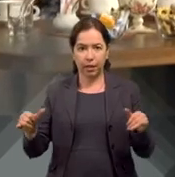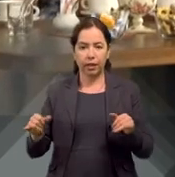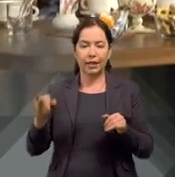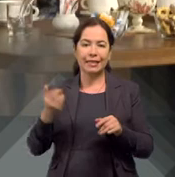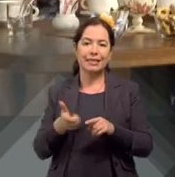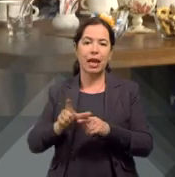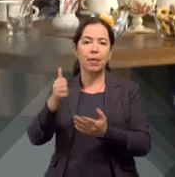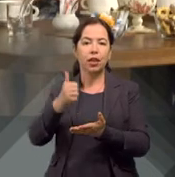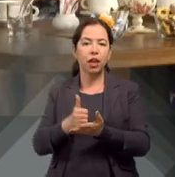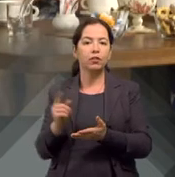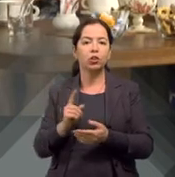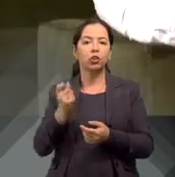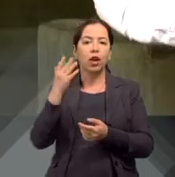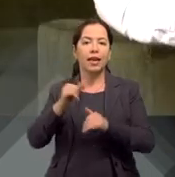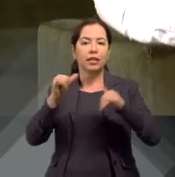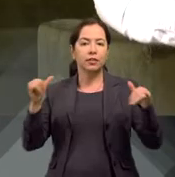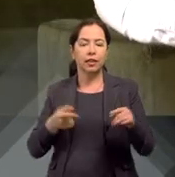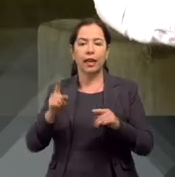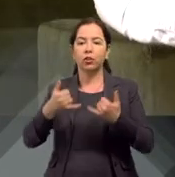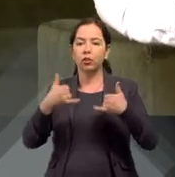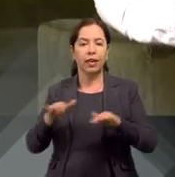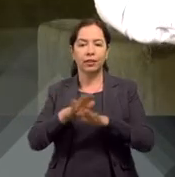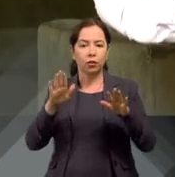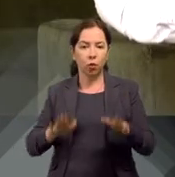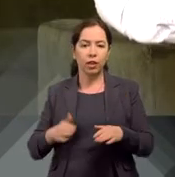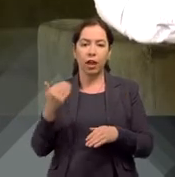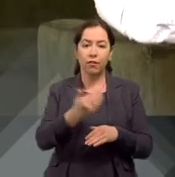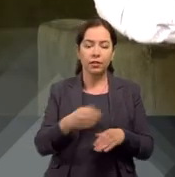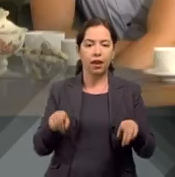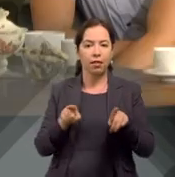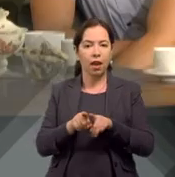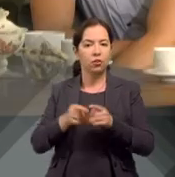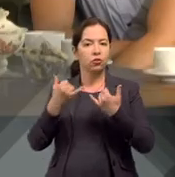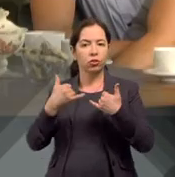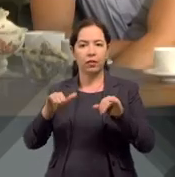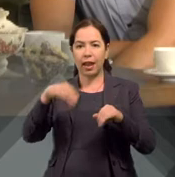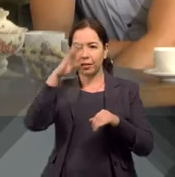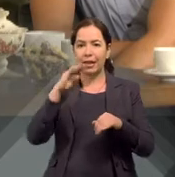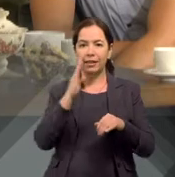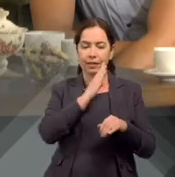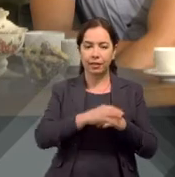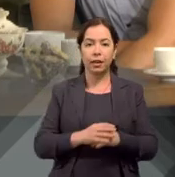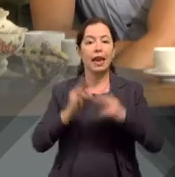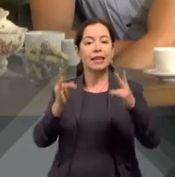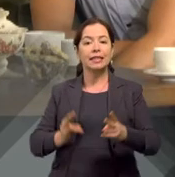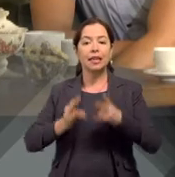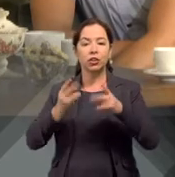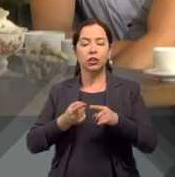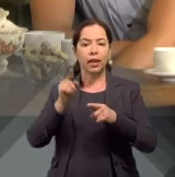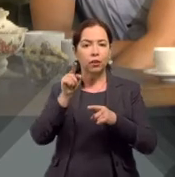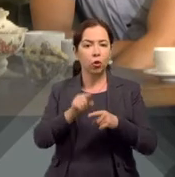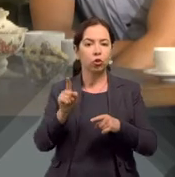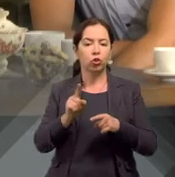самое главное, что когда она расцветает, она удивляет не только вас, но и родителей. Нежность – это качество, которое очень